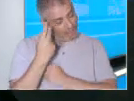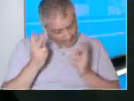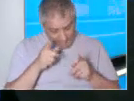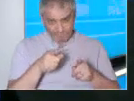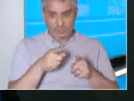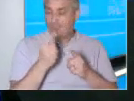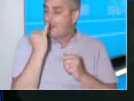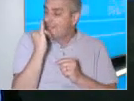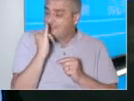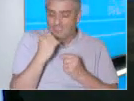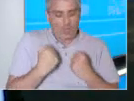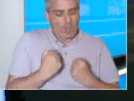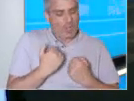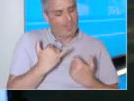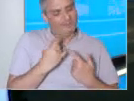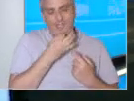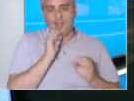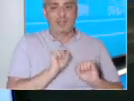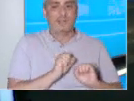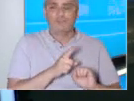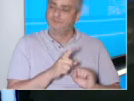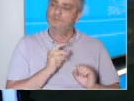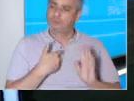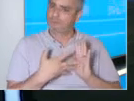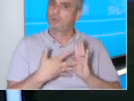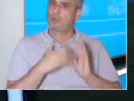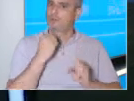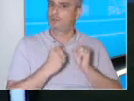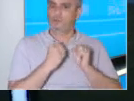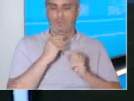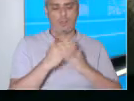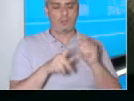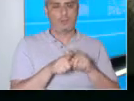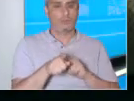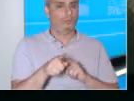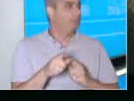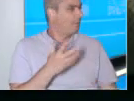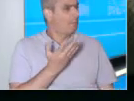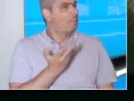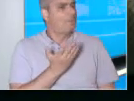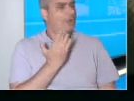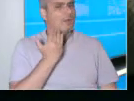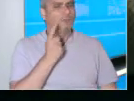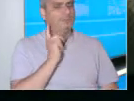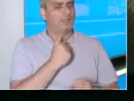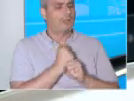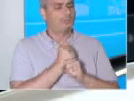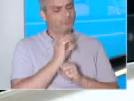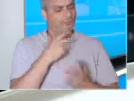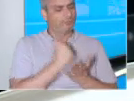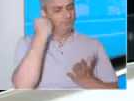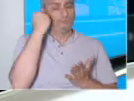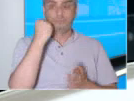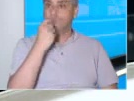עבאס איזושהי כוח, איזושהי לגיטימציה, יש לי ביקורת קשה על מהלך כזה, משום שבסופו של... מה מנסור עבאס צריך לעשות כדי שתכשירו